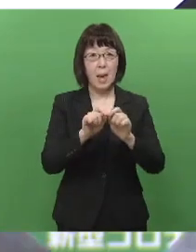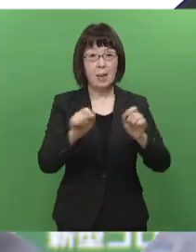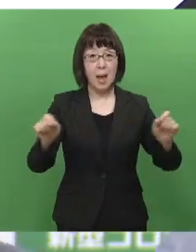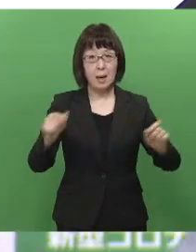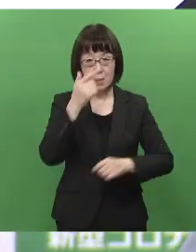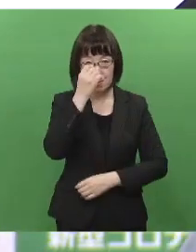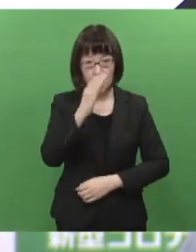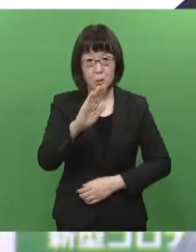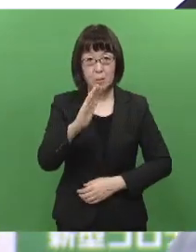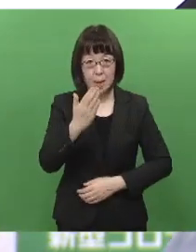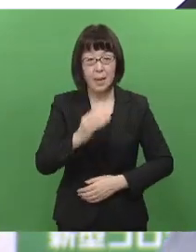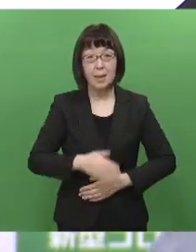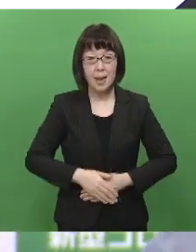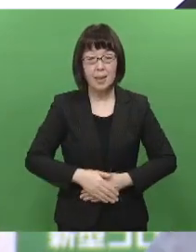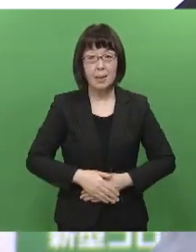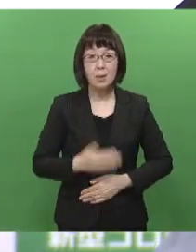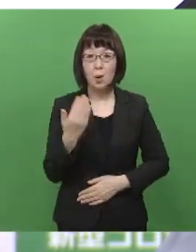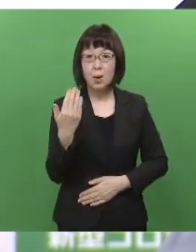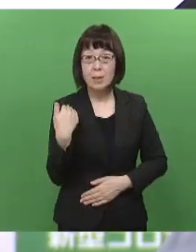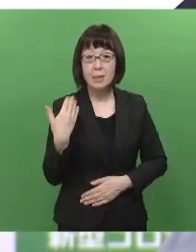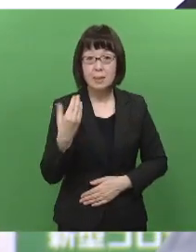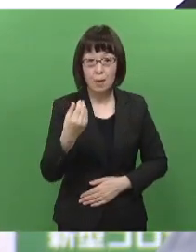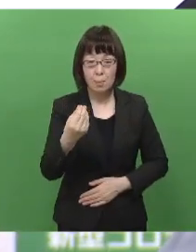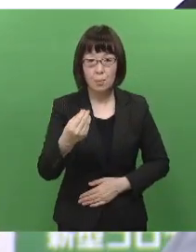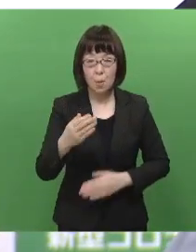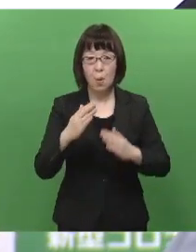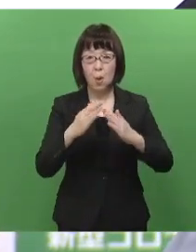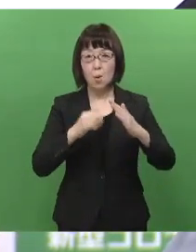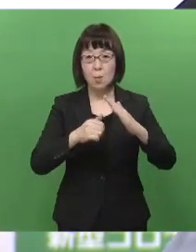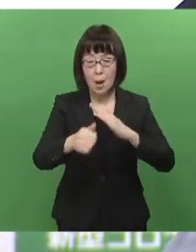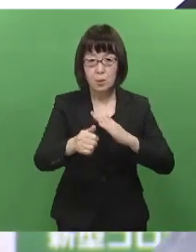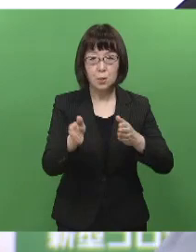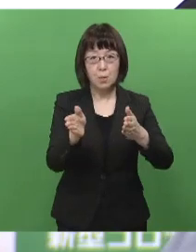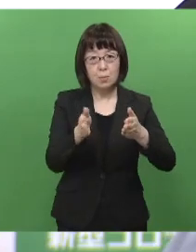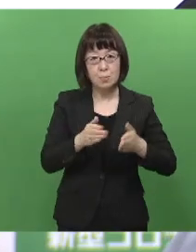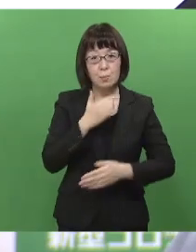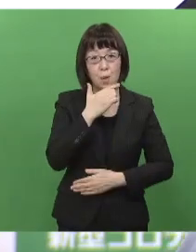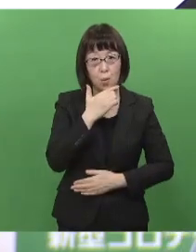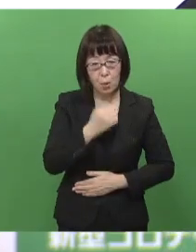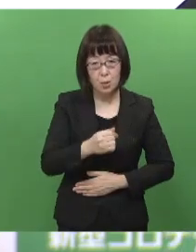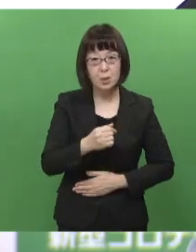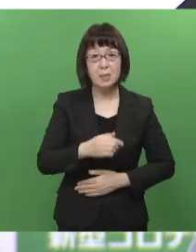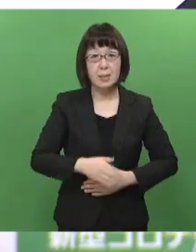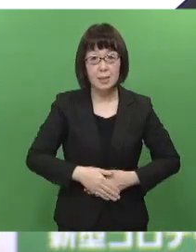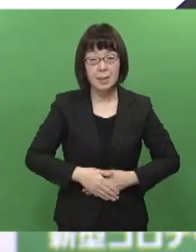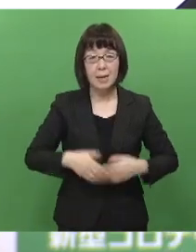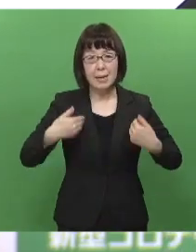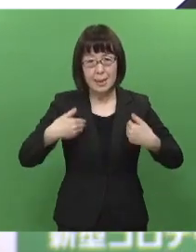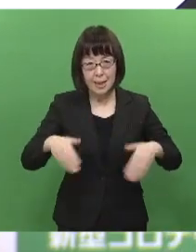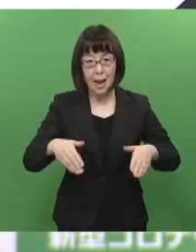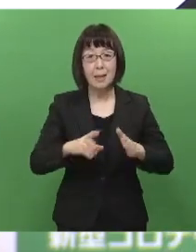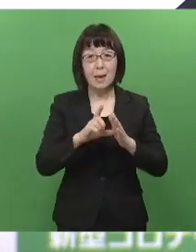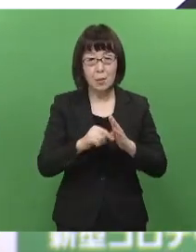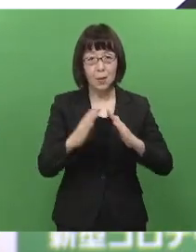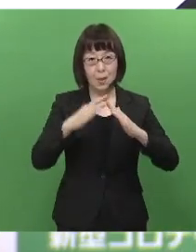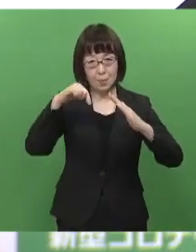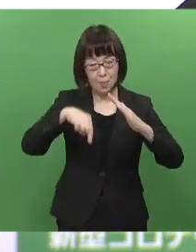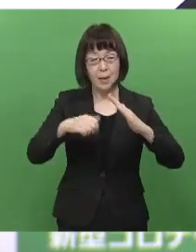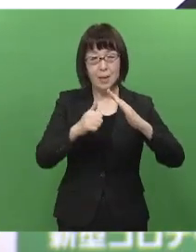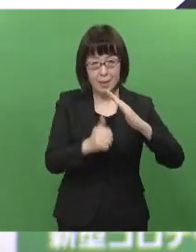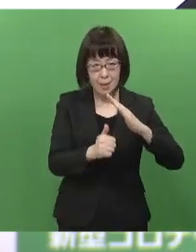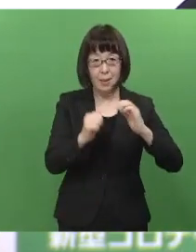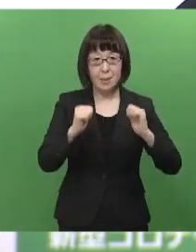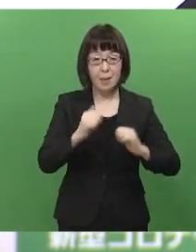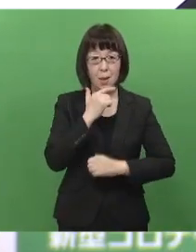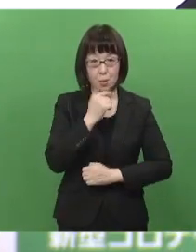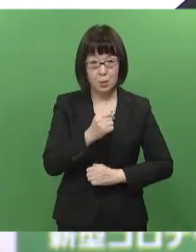まで外出の自粛、不要不急の外出を控えてくださいというのは、この法律に基づいて申し上